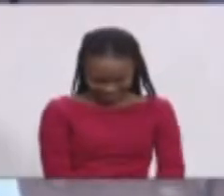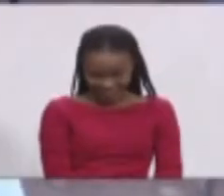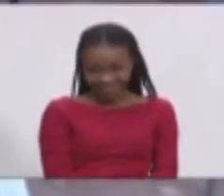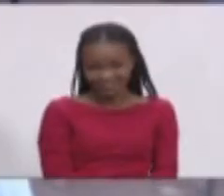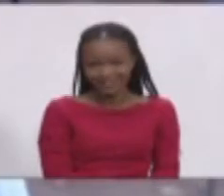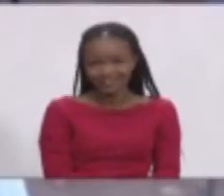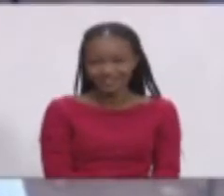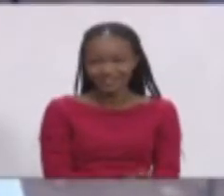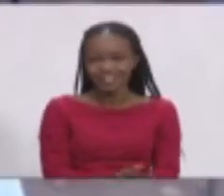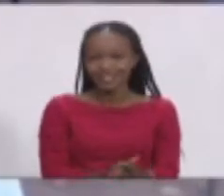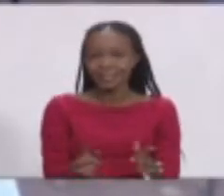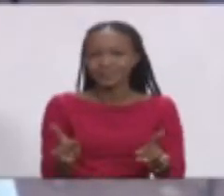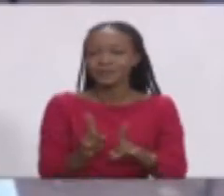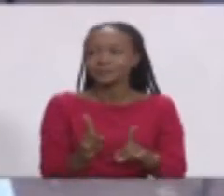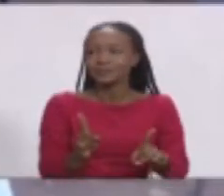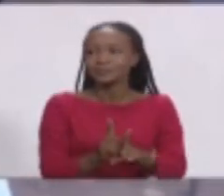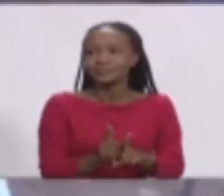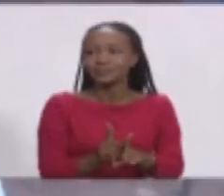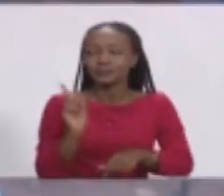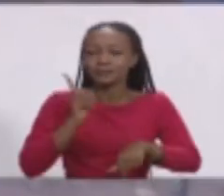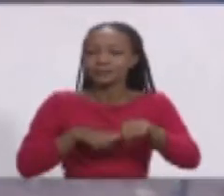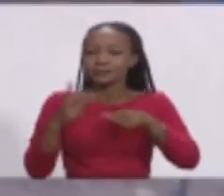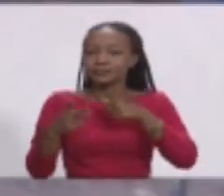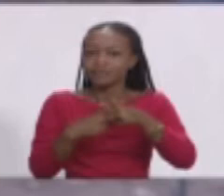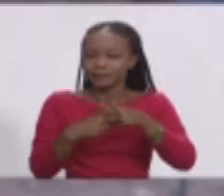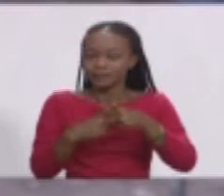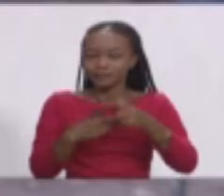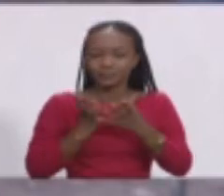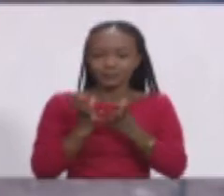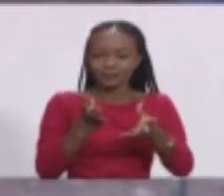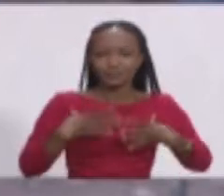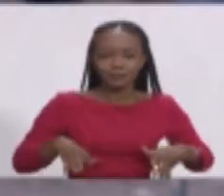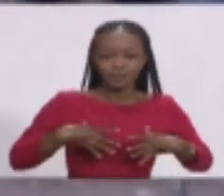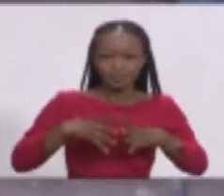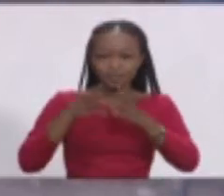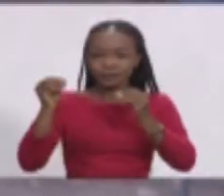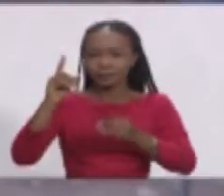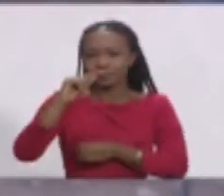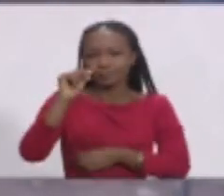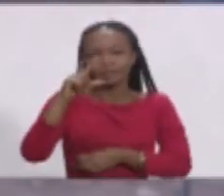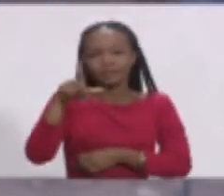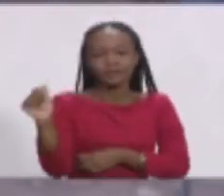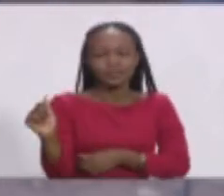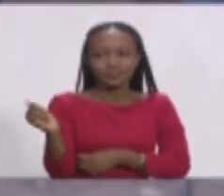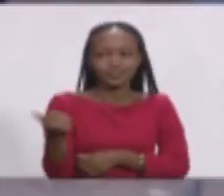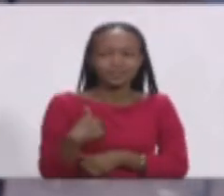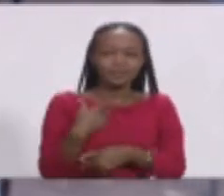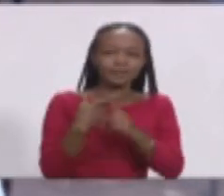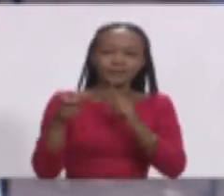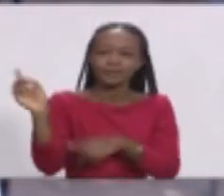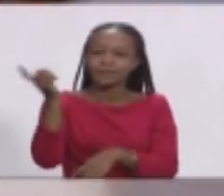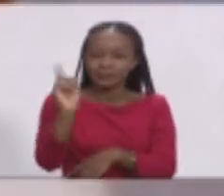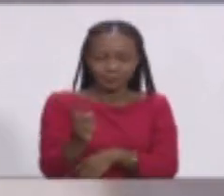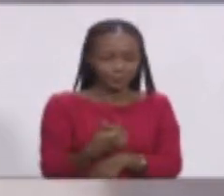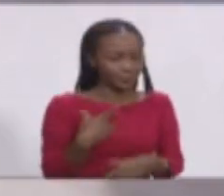ya saa 12 ama saa 1 ndio wanabeba watu wakipeleka Tala. Na wakipeleka Tala, wakipeleka Nairobi ndio